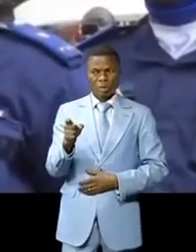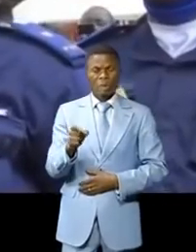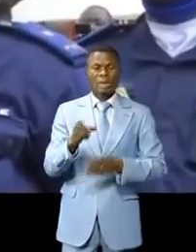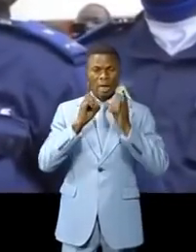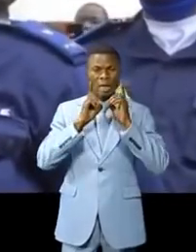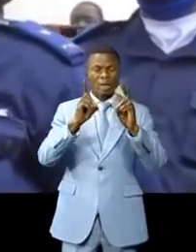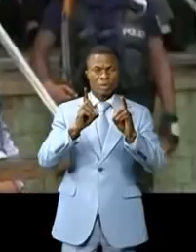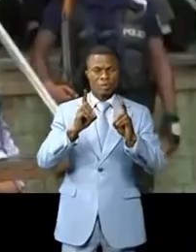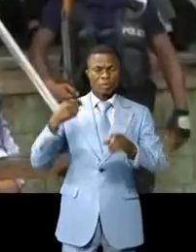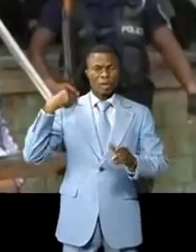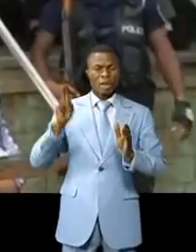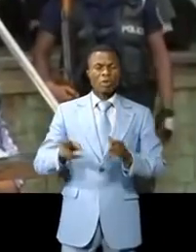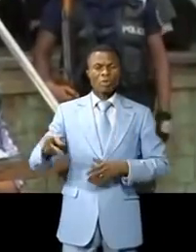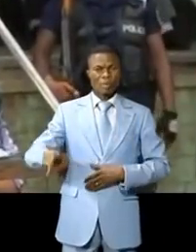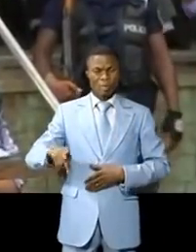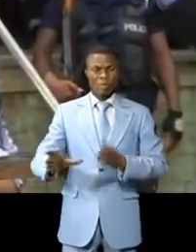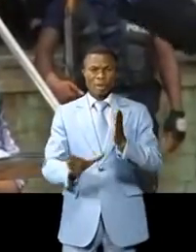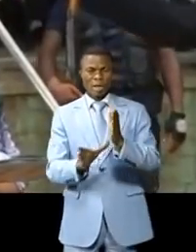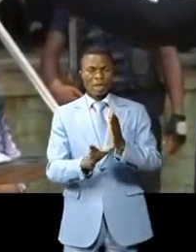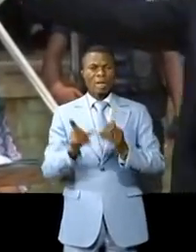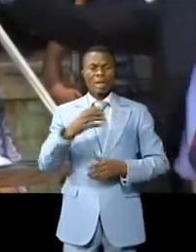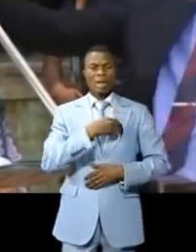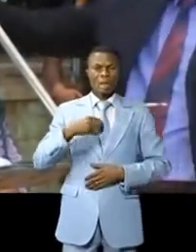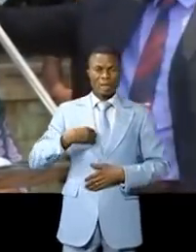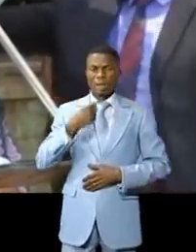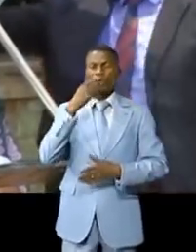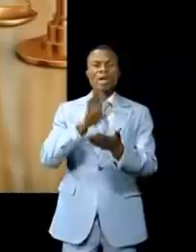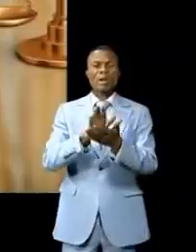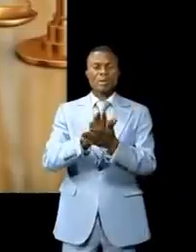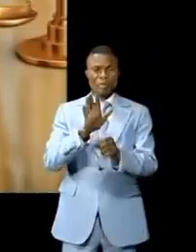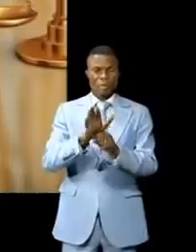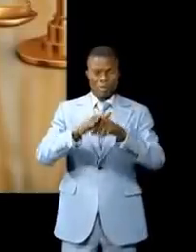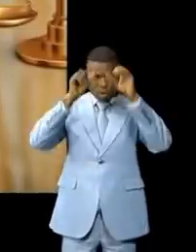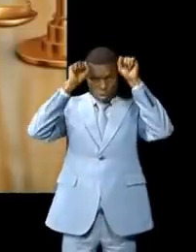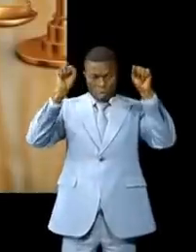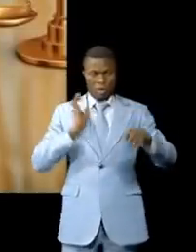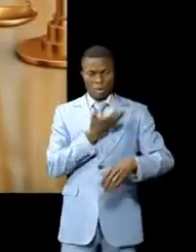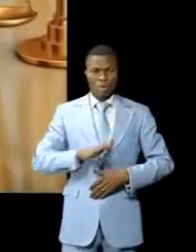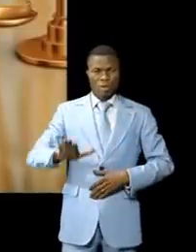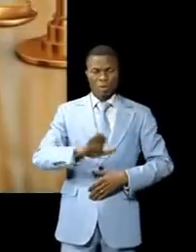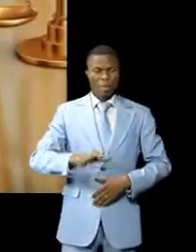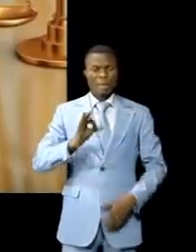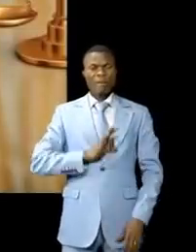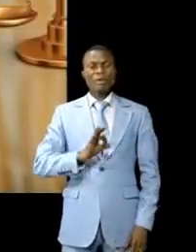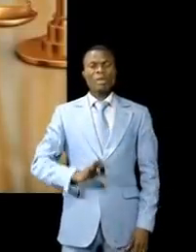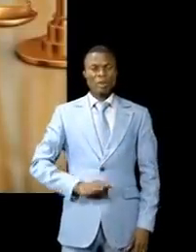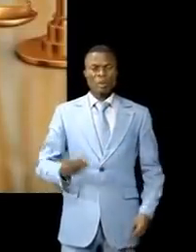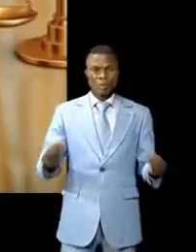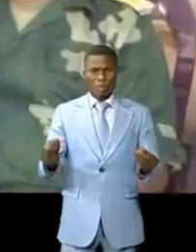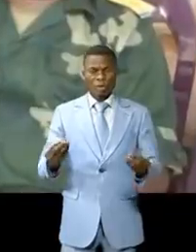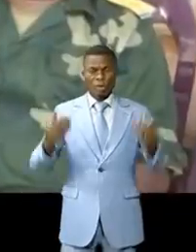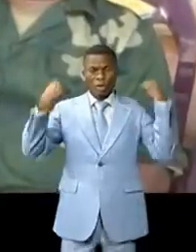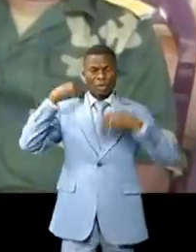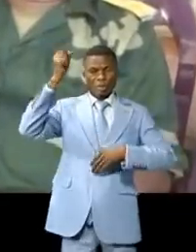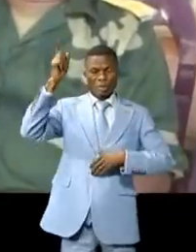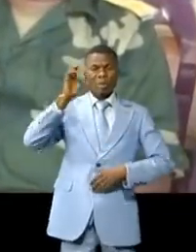adresse, la gouverneure de province intérimaire, Jeannette Longa Moussamba, a rendu un hommage mérité au président de la République, Félix-Antoine Tshisekedi Tshilombo, commandant